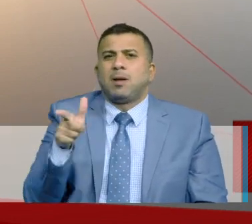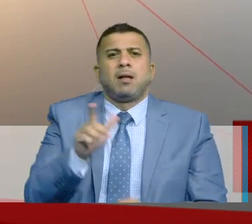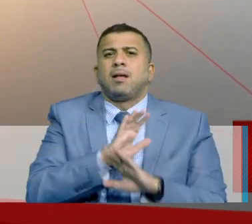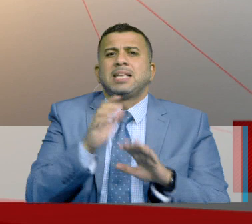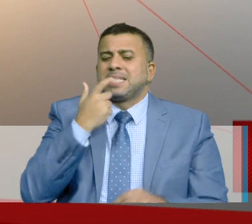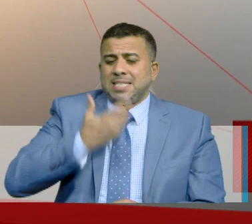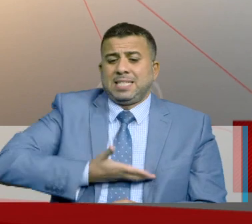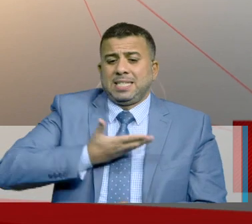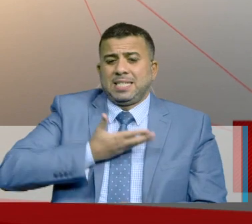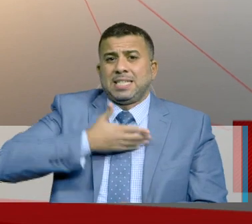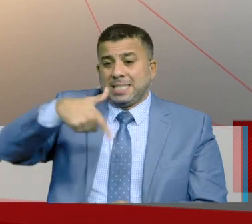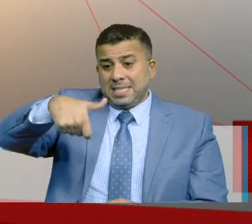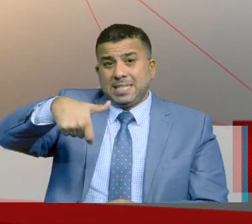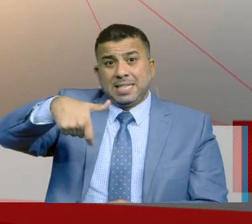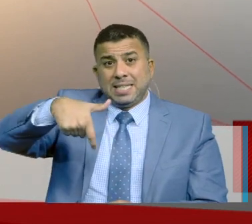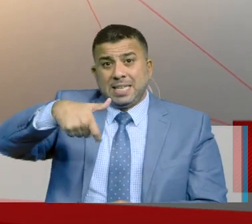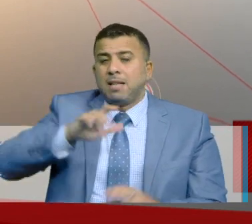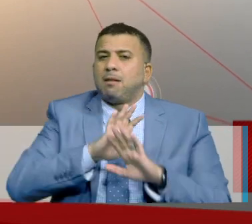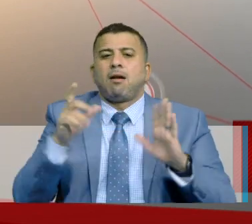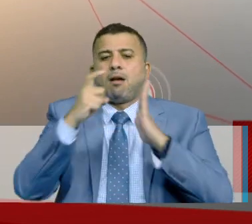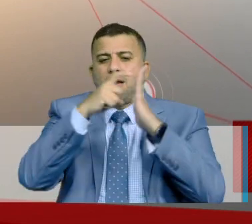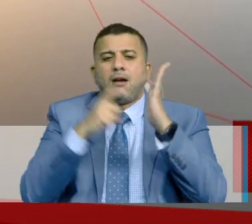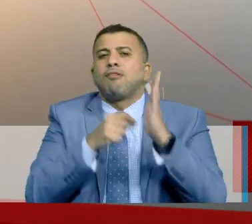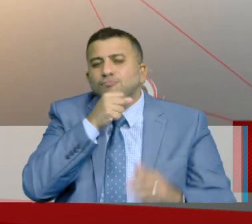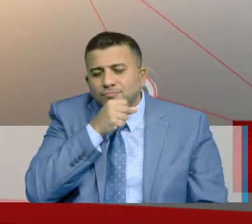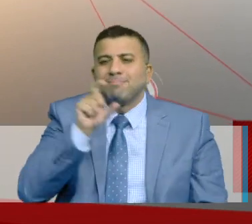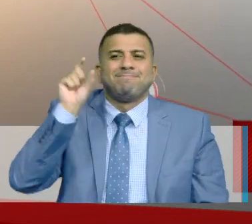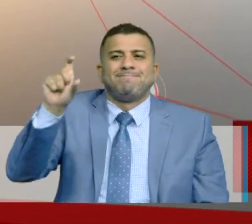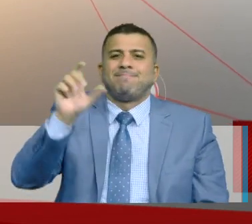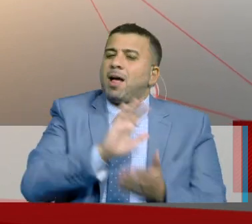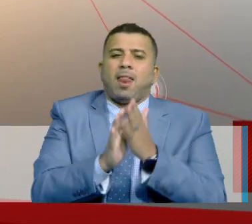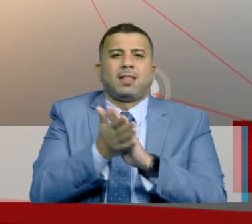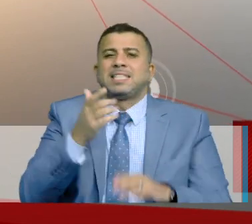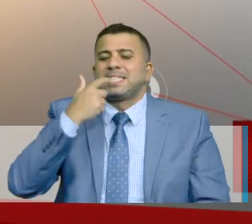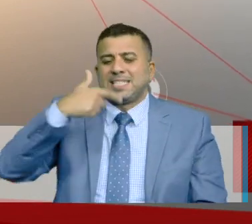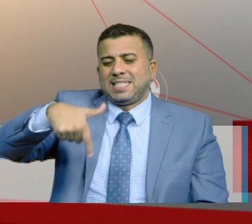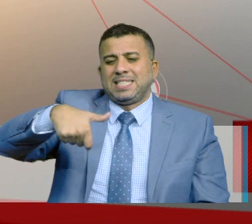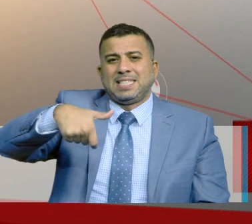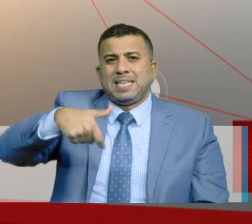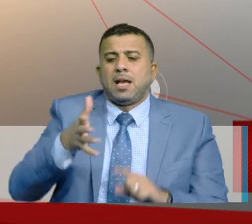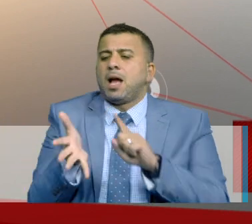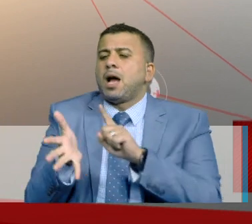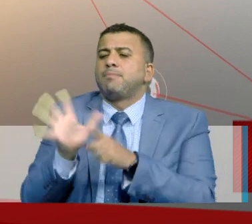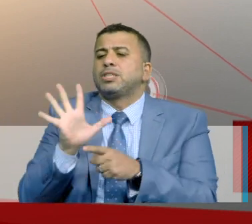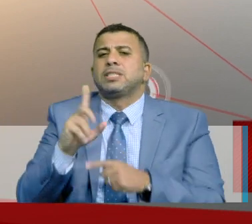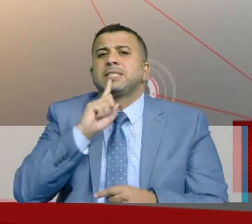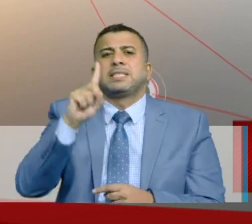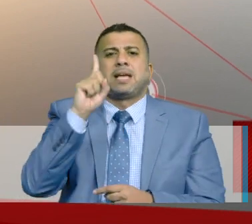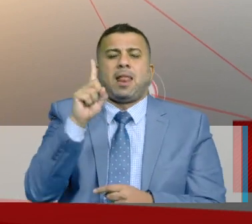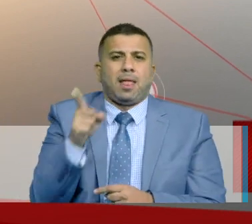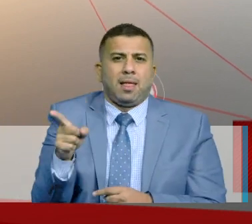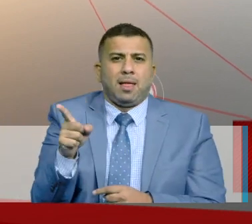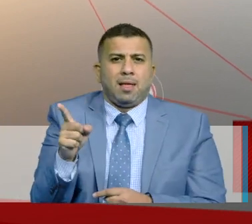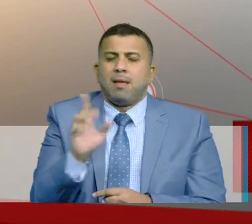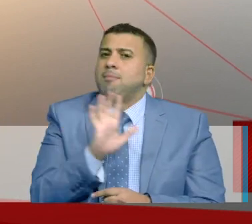بلغ الستين يعني هو بلغ الف سنه التقاعد سنه في الخدمه